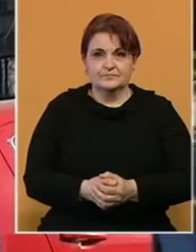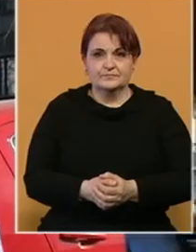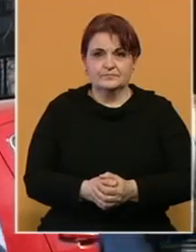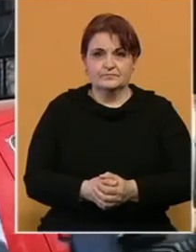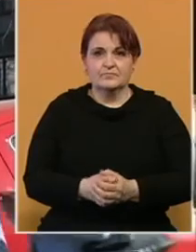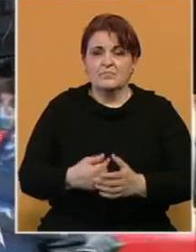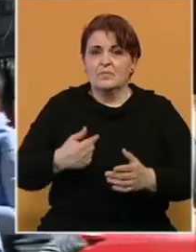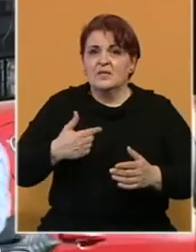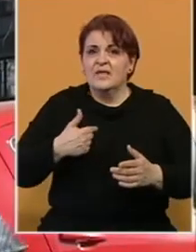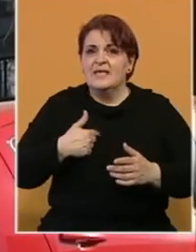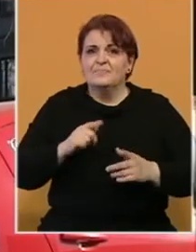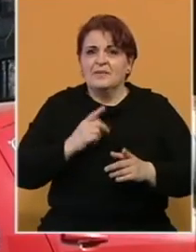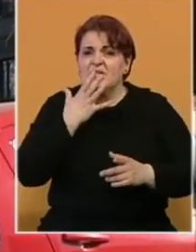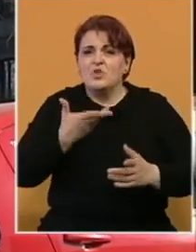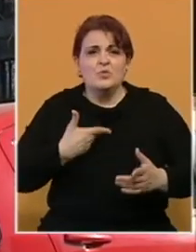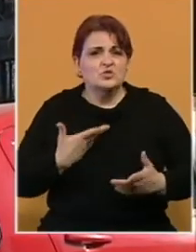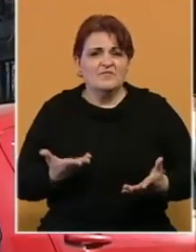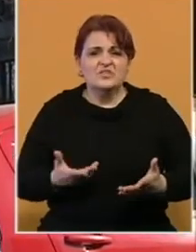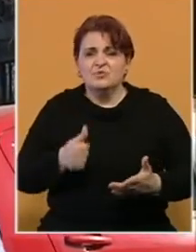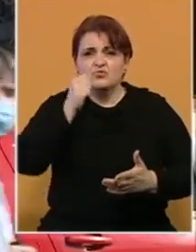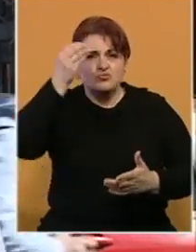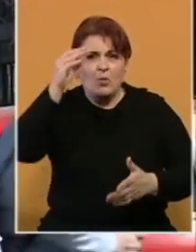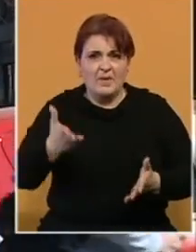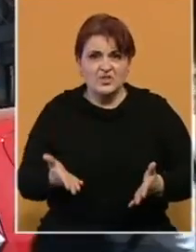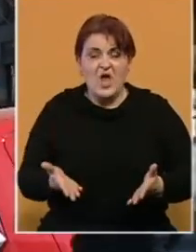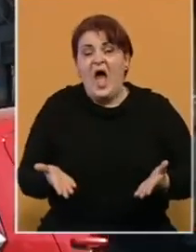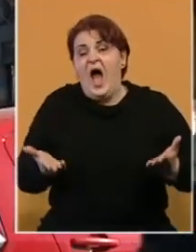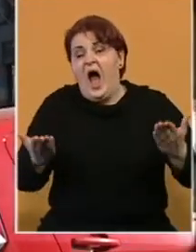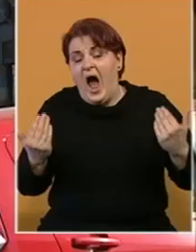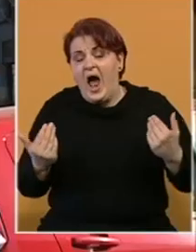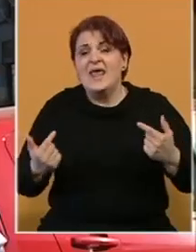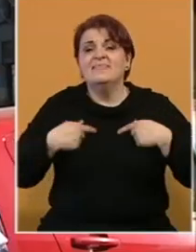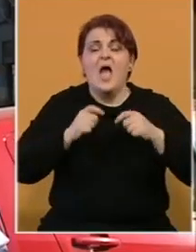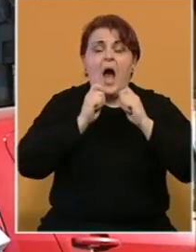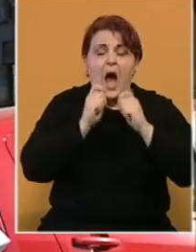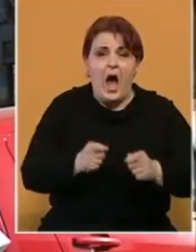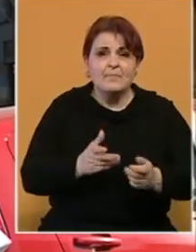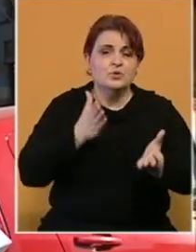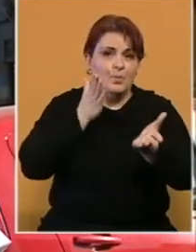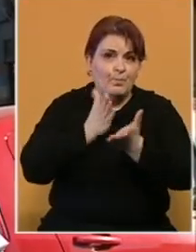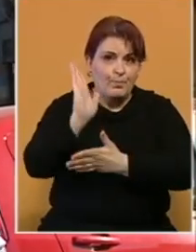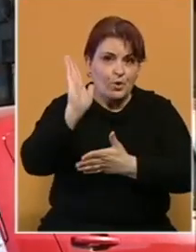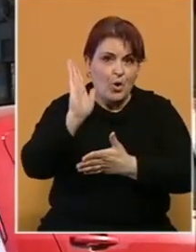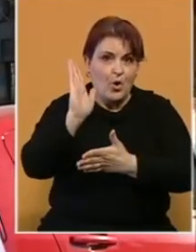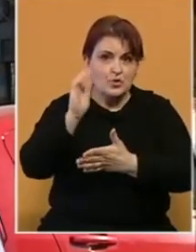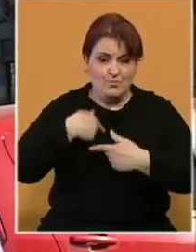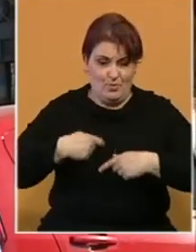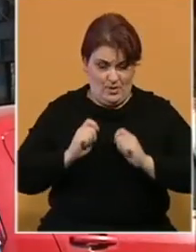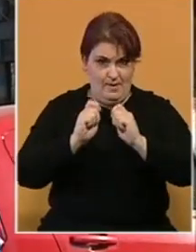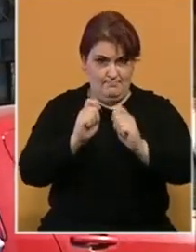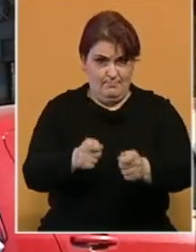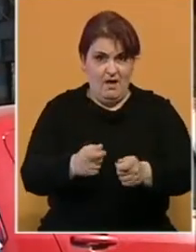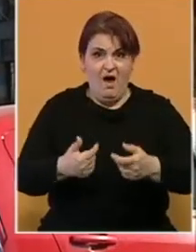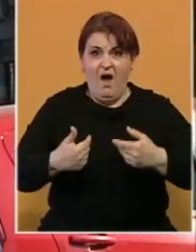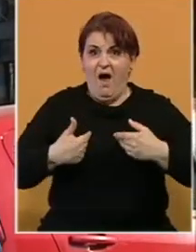diskriminirajuće. Ja još nisam dobio subvenciju za ono što su obećali. Ali eto, radi aplicirano i prošlo je, znači prošla je apela,